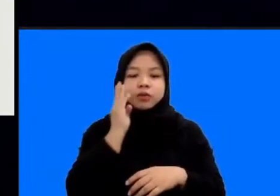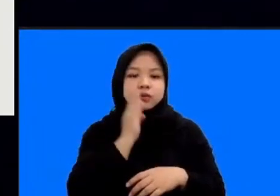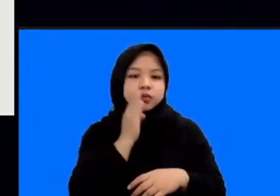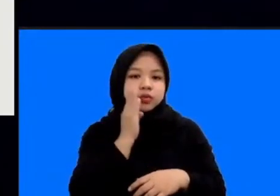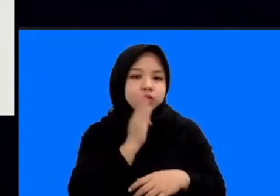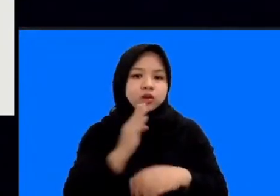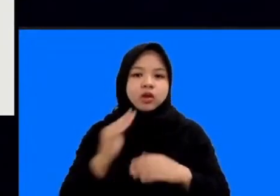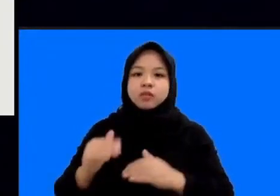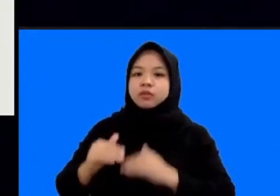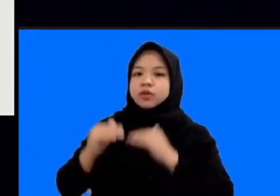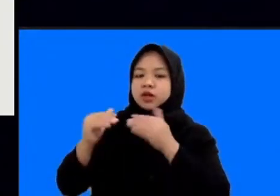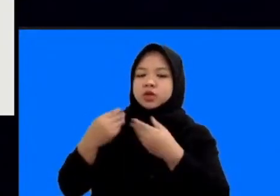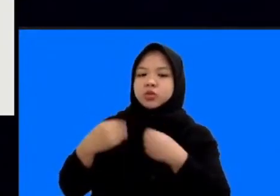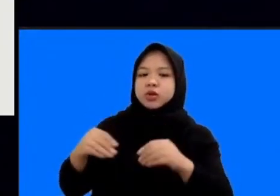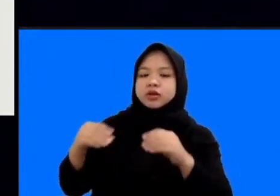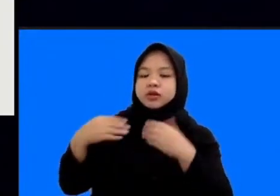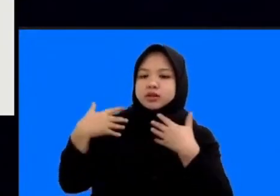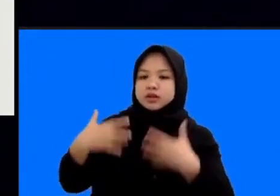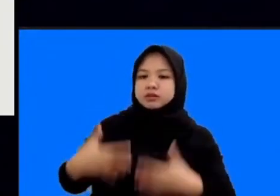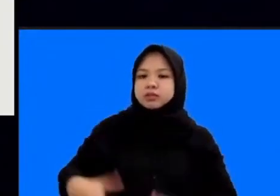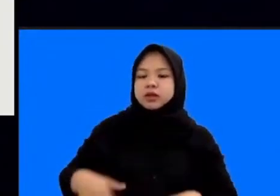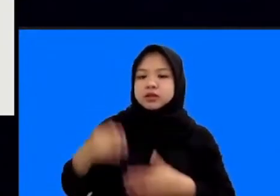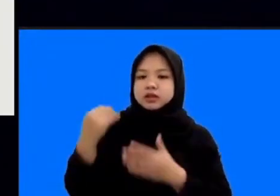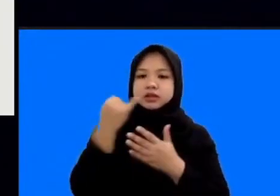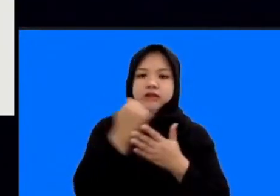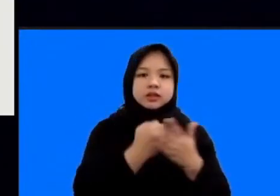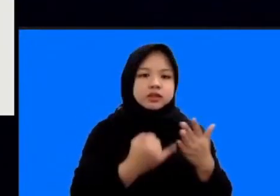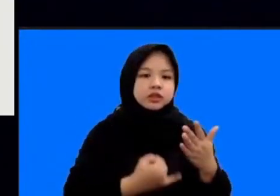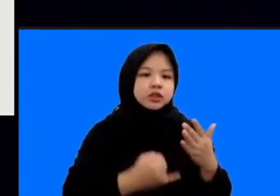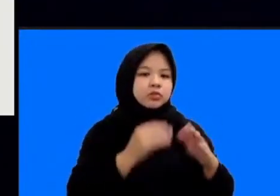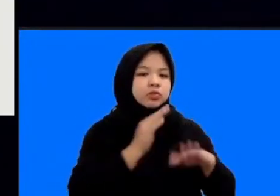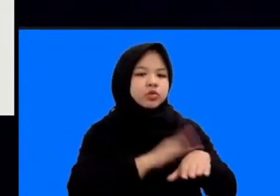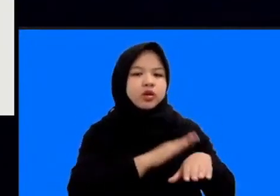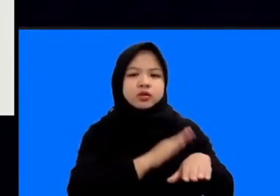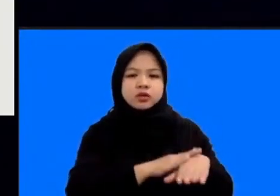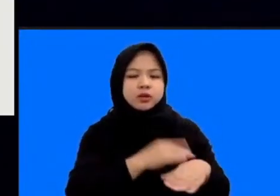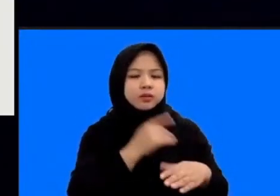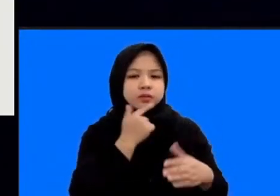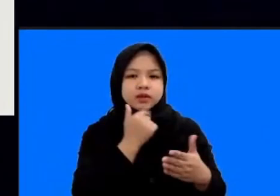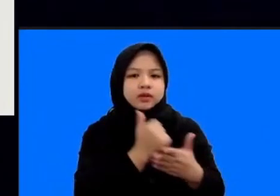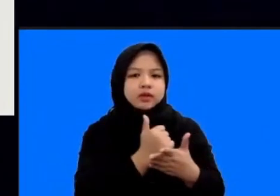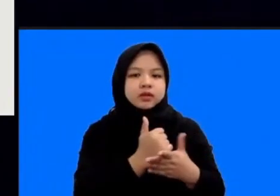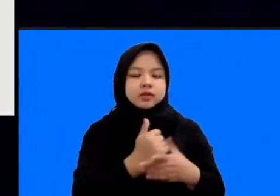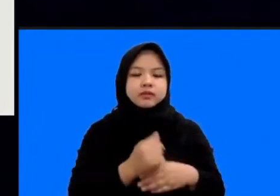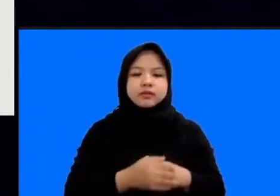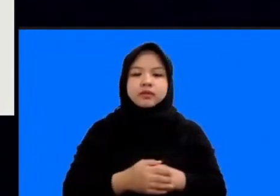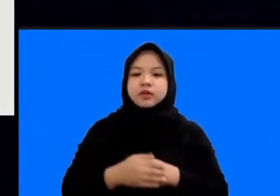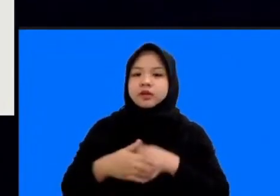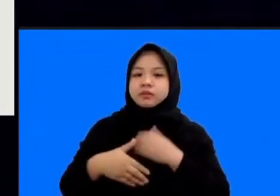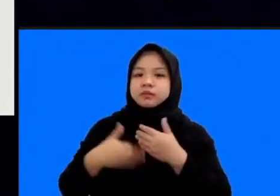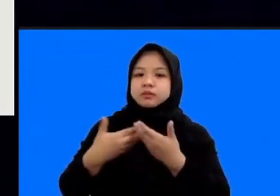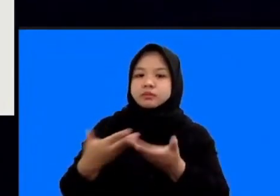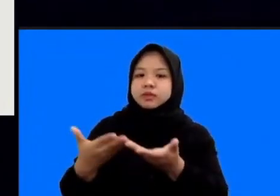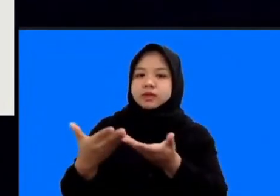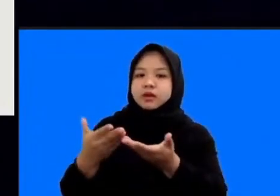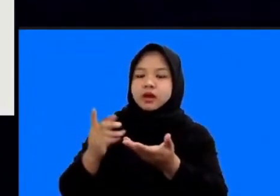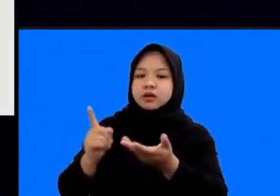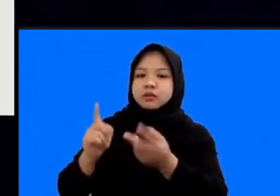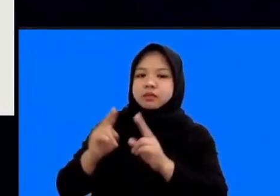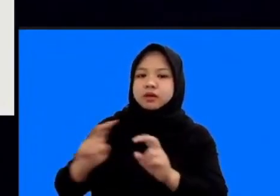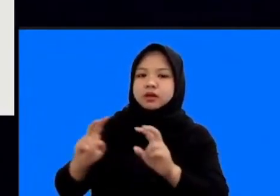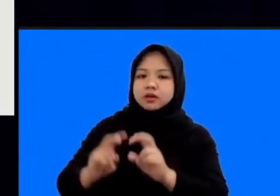peningkatan kualitas jasmani seni dan juga budaya pemuda itu juga penting Lalu juga penyelenggaraan penelitian dan juga